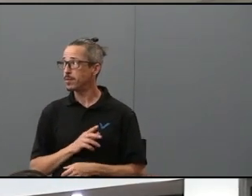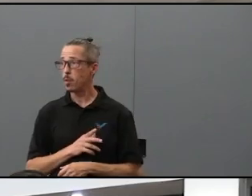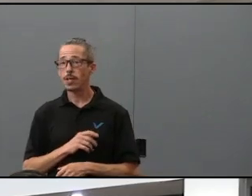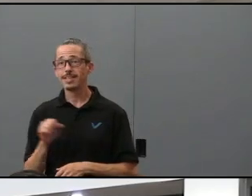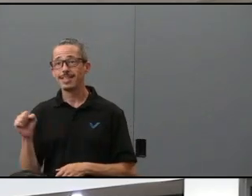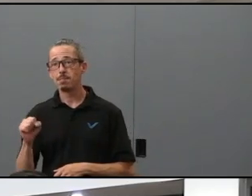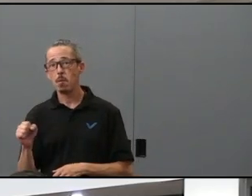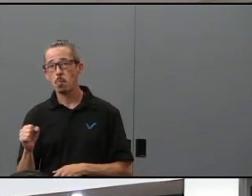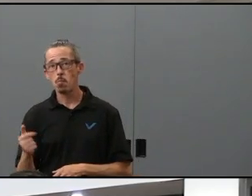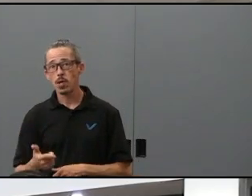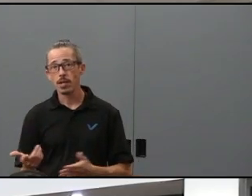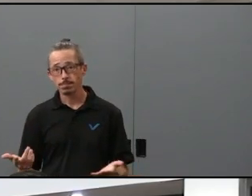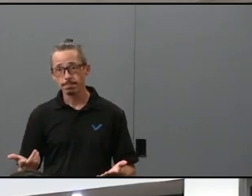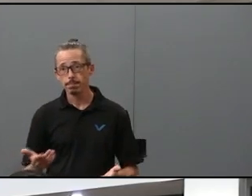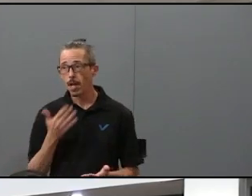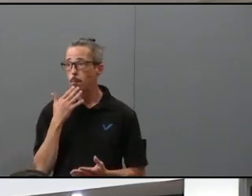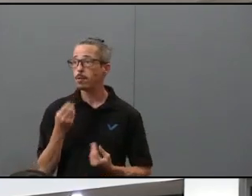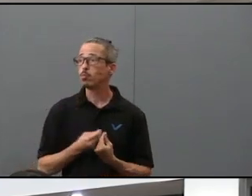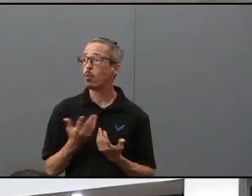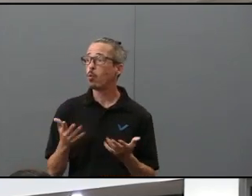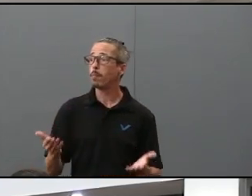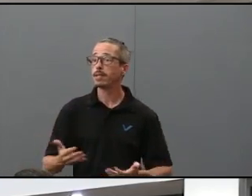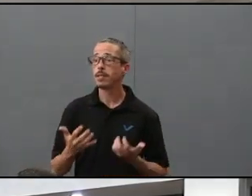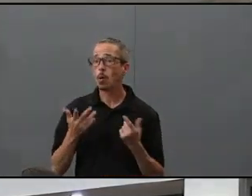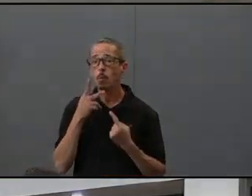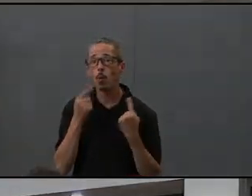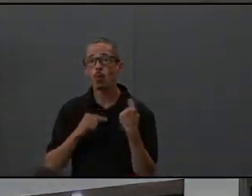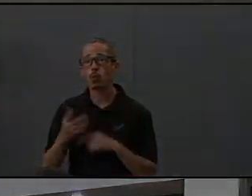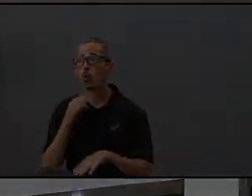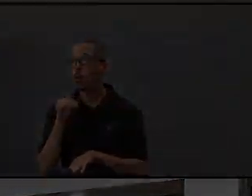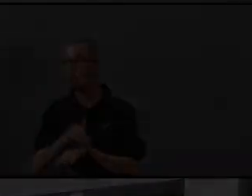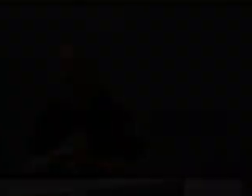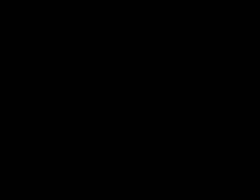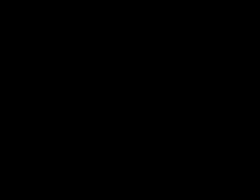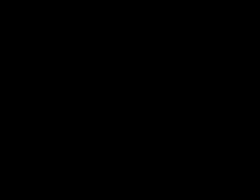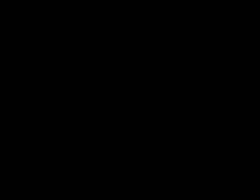Simon alors un immense merci à vous tous bon retour bonne soirée